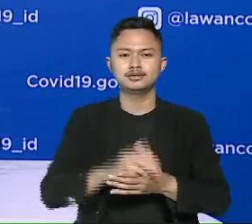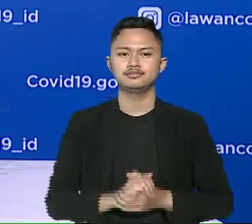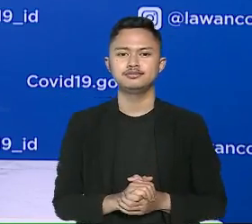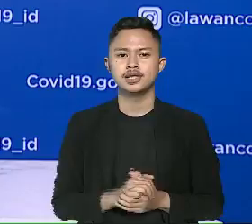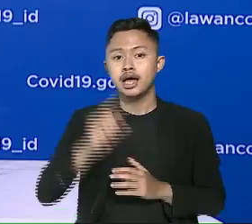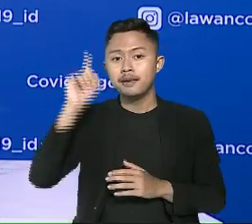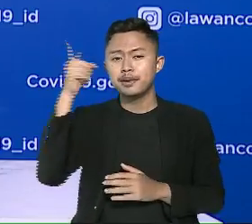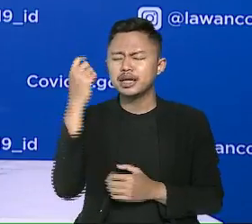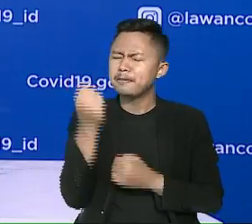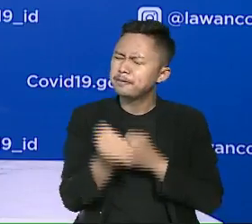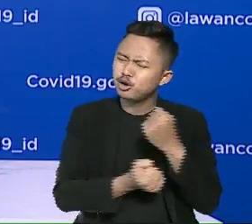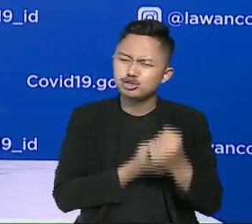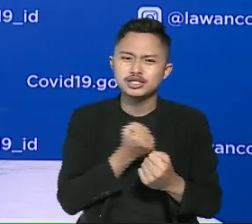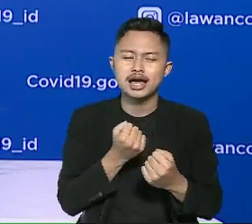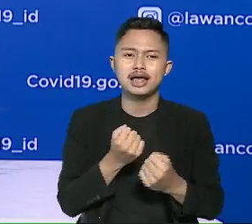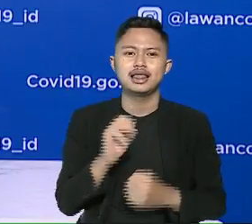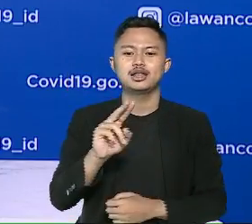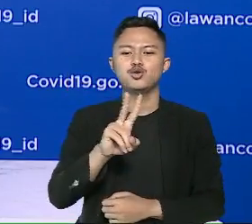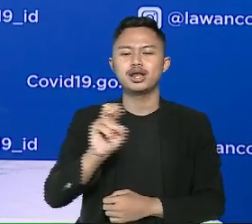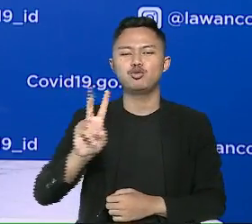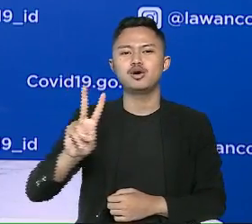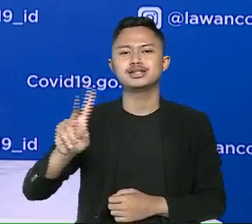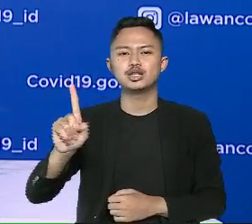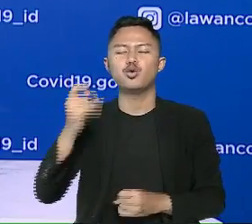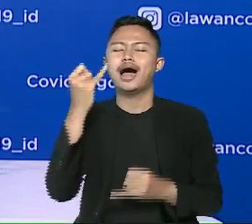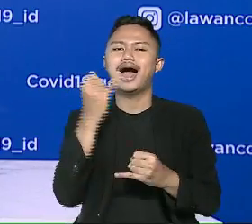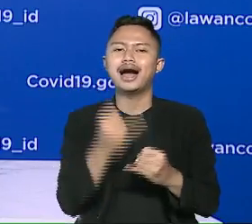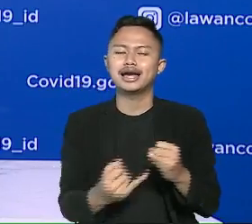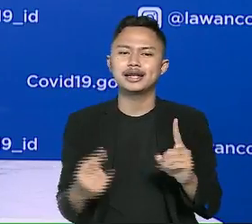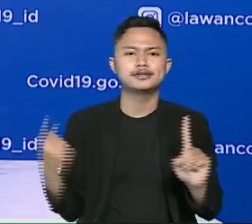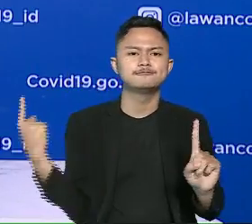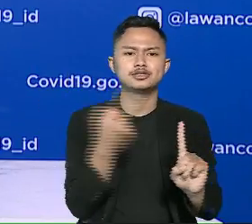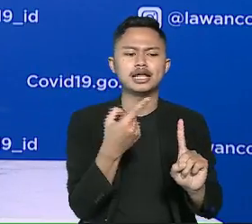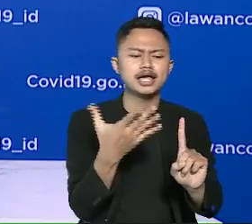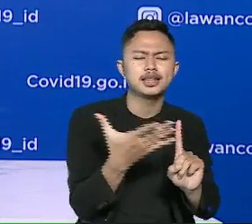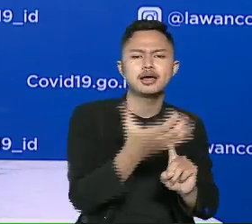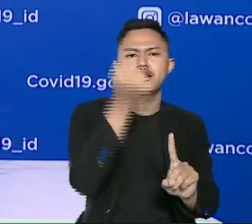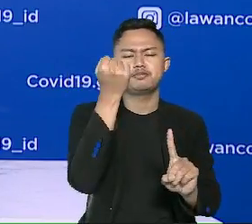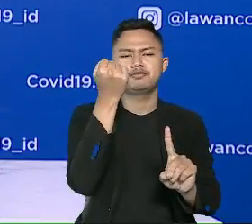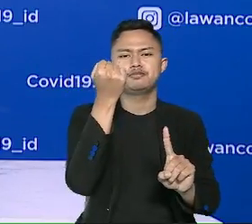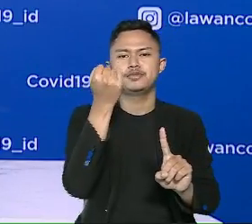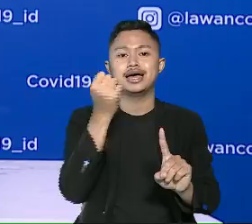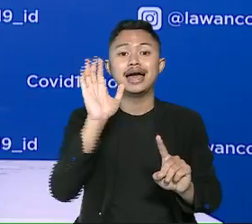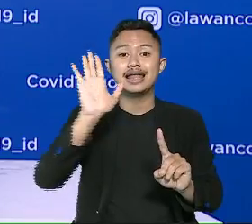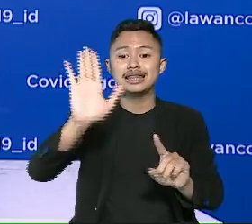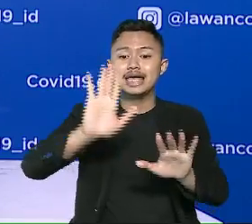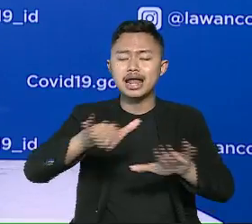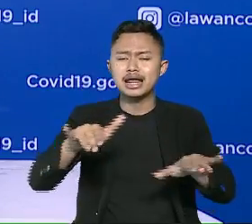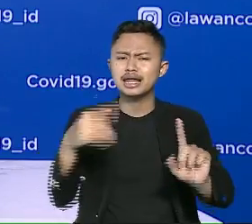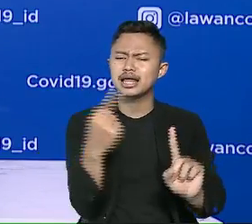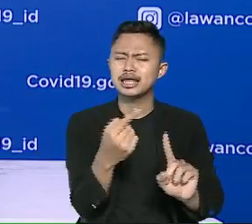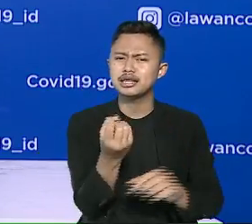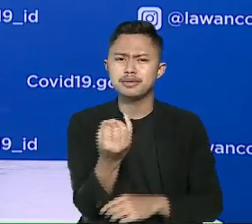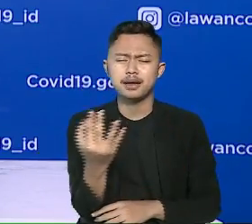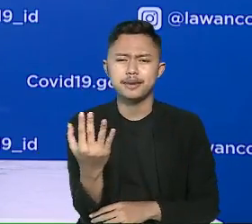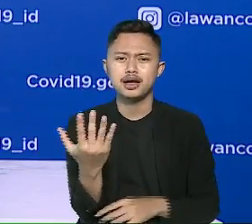mencapai target ini di akhir tahun 2021. Nantinya target vaksinasi pada anak menyentuh